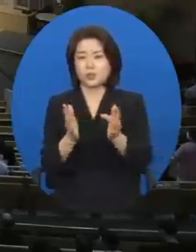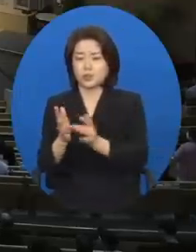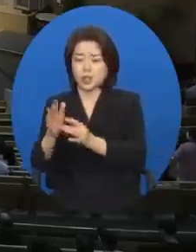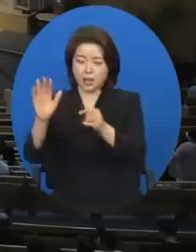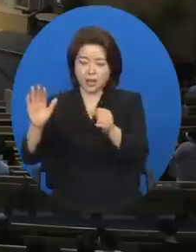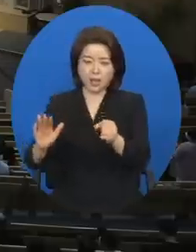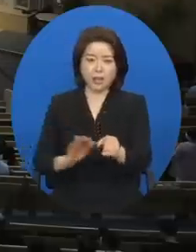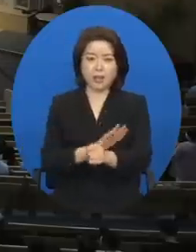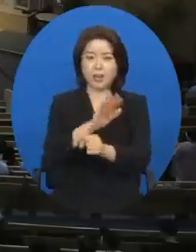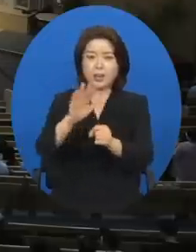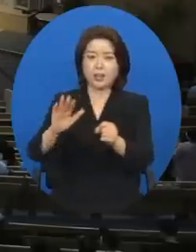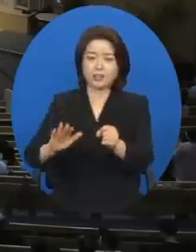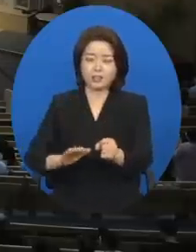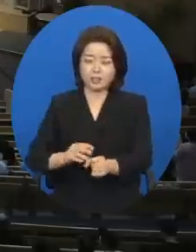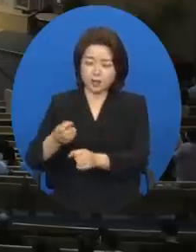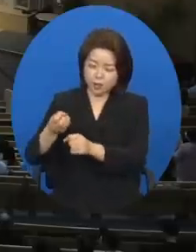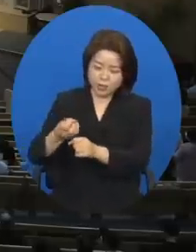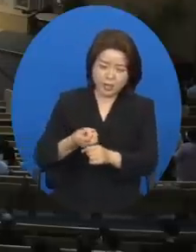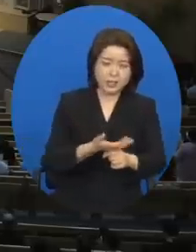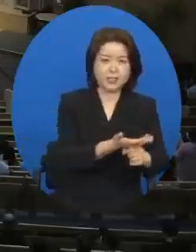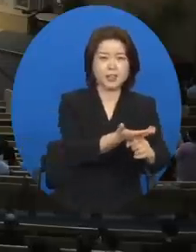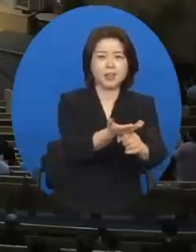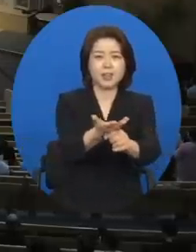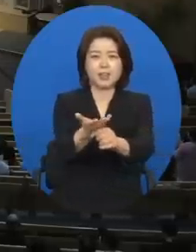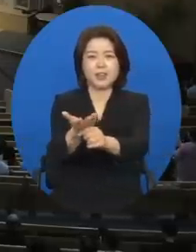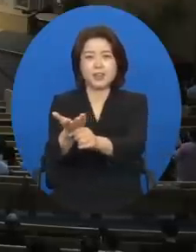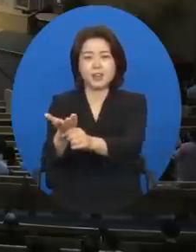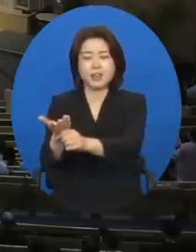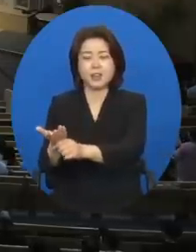예수 사랑 전하세.